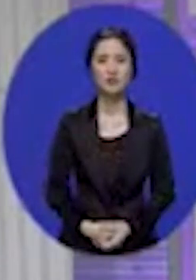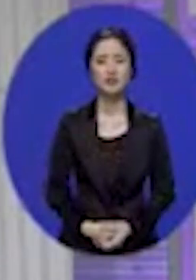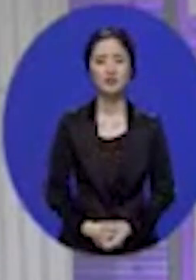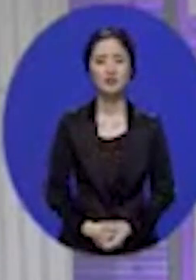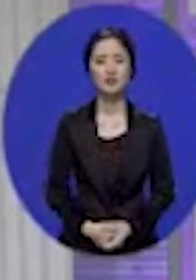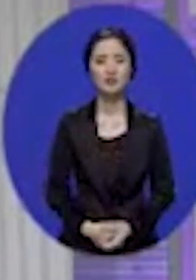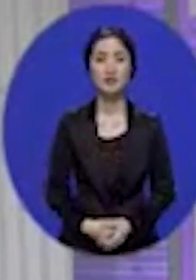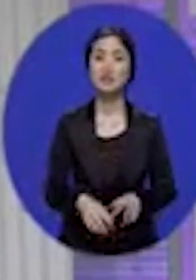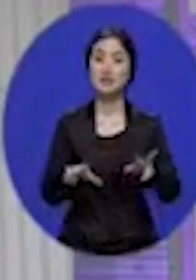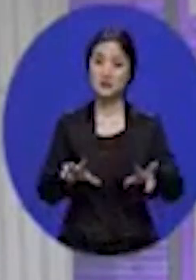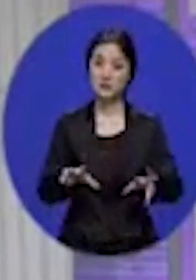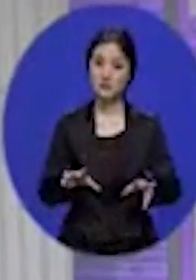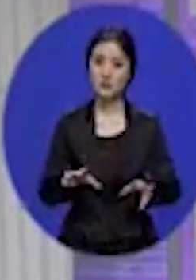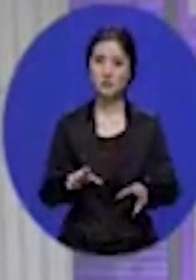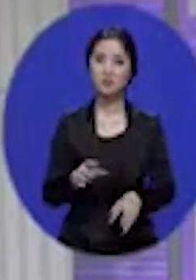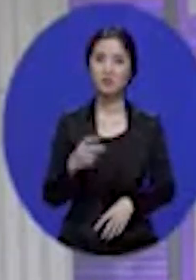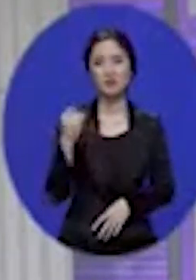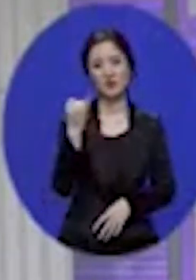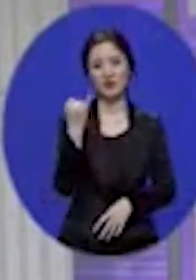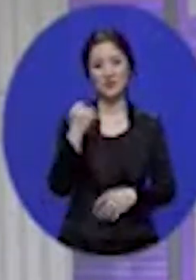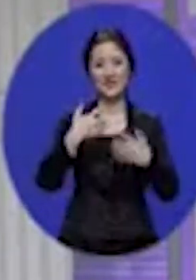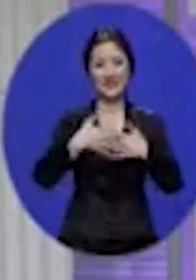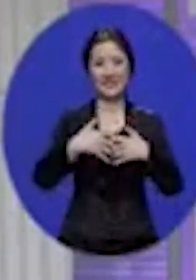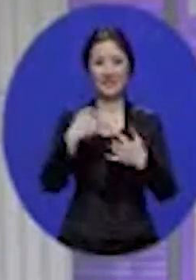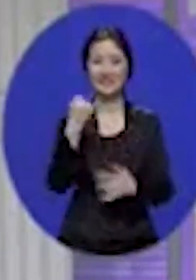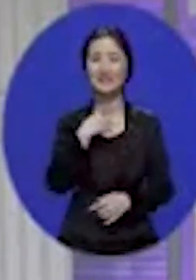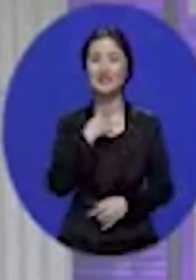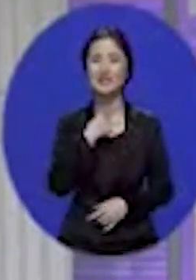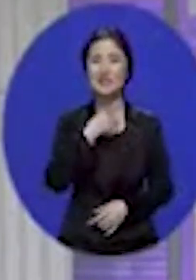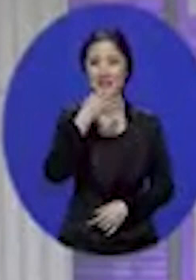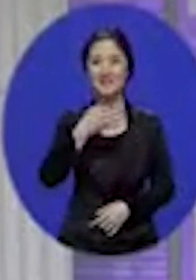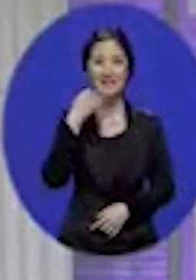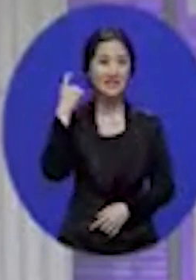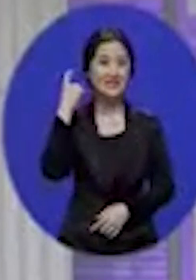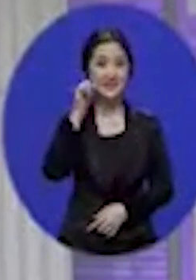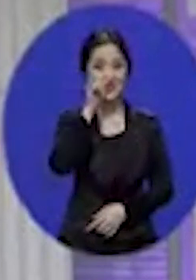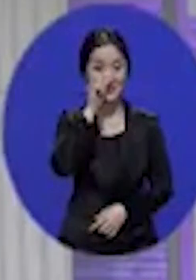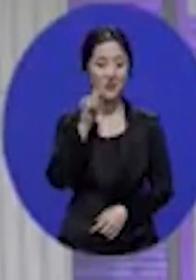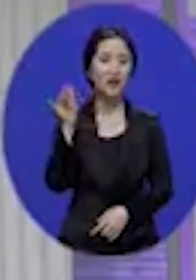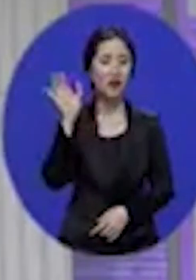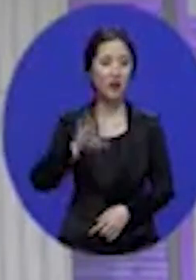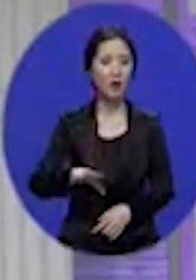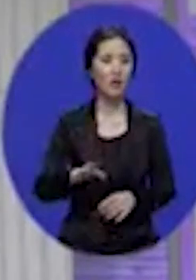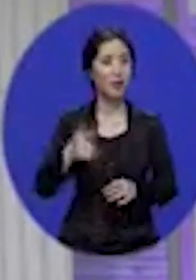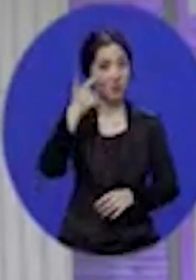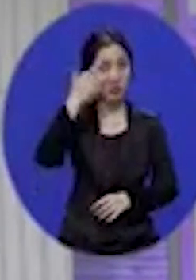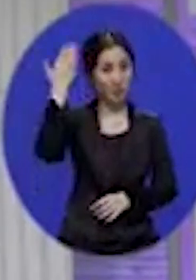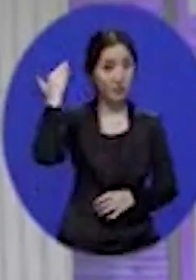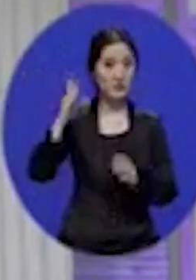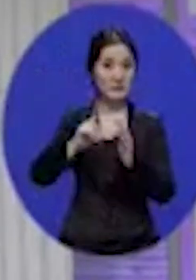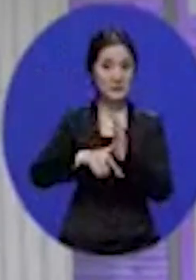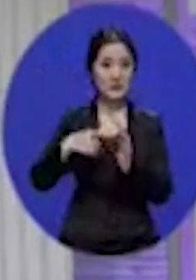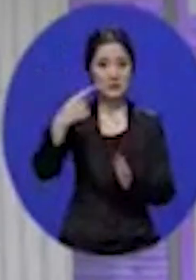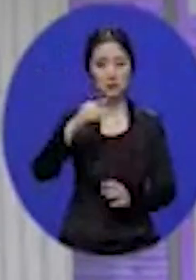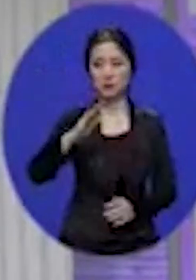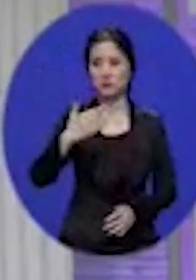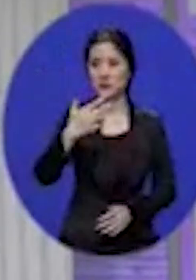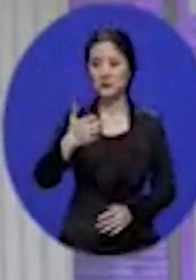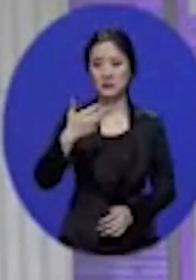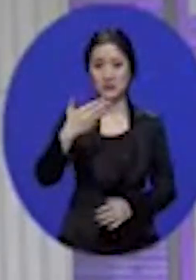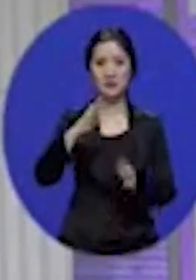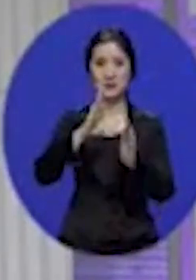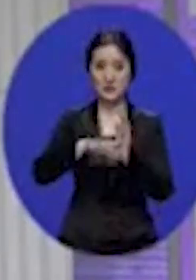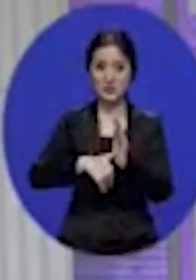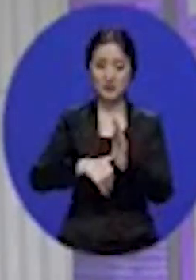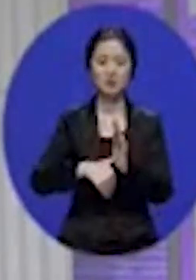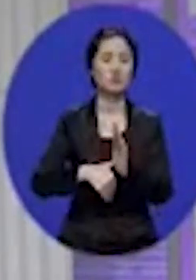지금은 어떤 여성의 음성으로 디지털화가 돼서 방송이 나가는데 그때는 없었어요. 그게 1979년도 정도였던 것